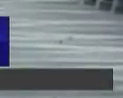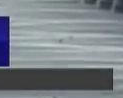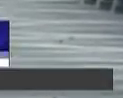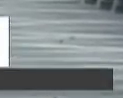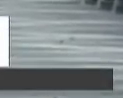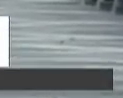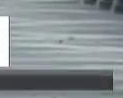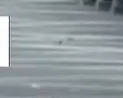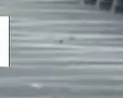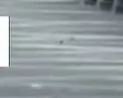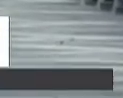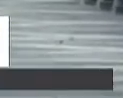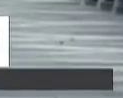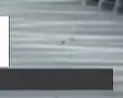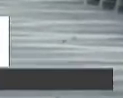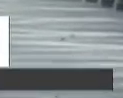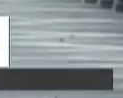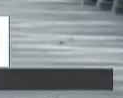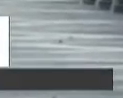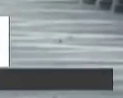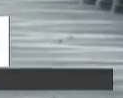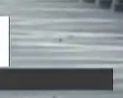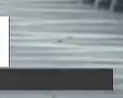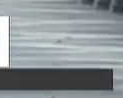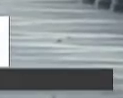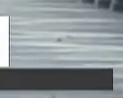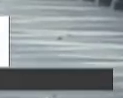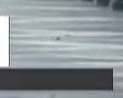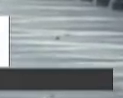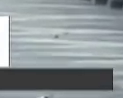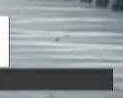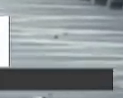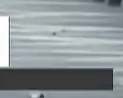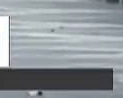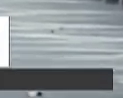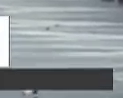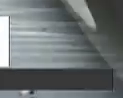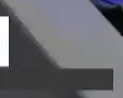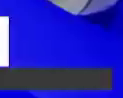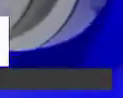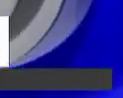Manuel Belletti juara peringkat ketujuh nilai kemuar.